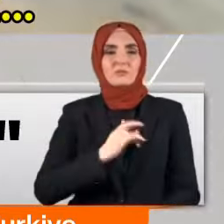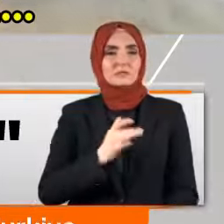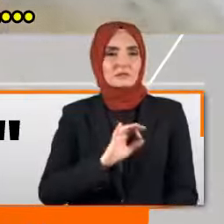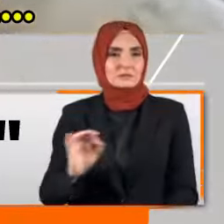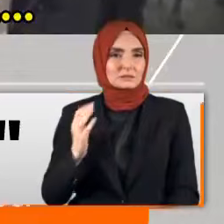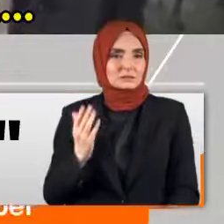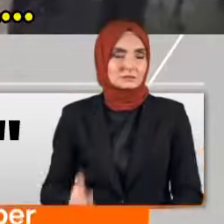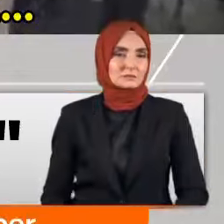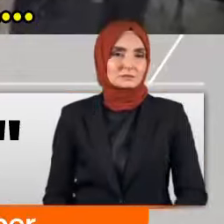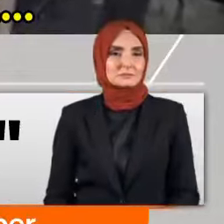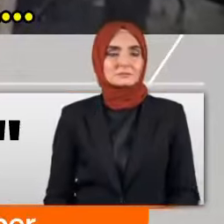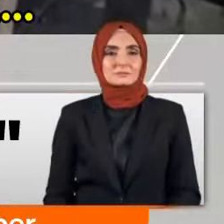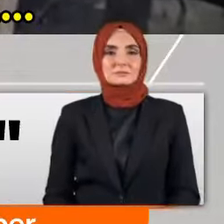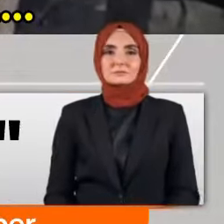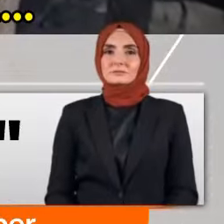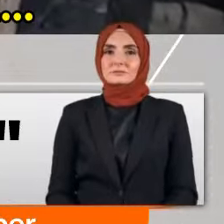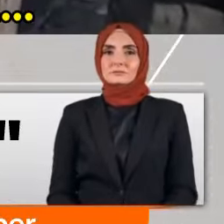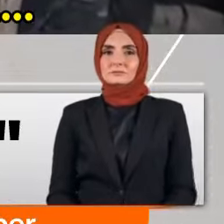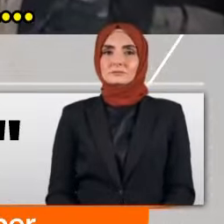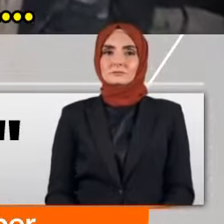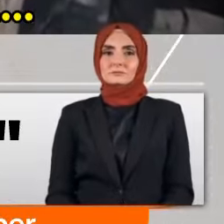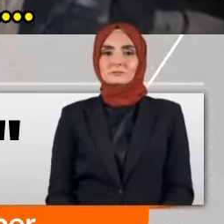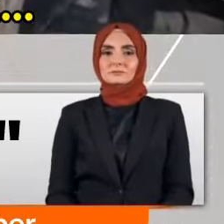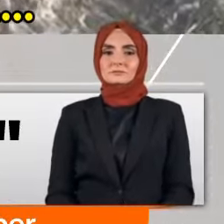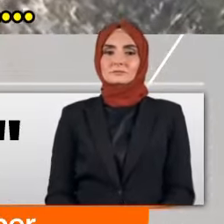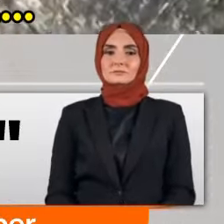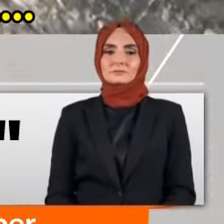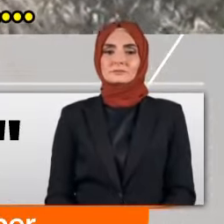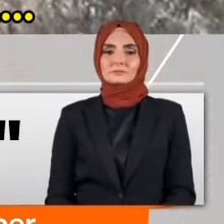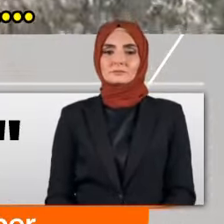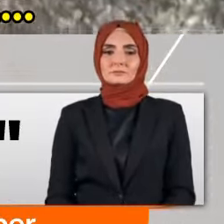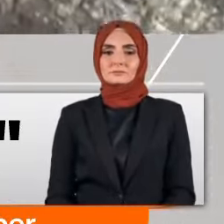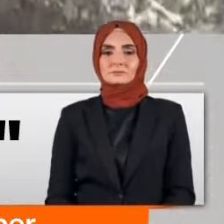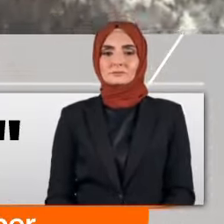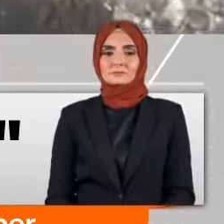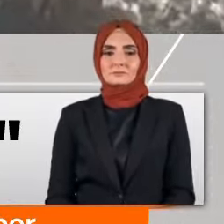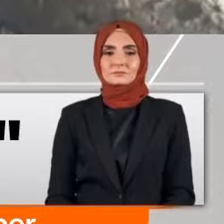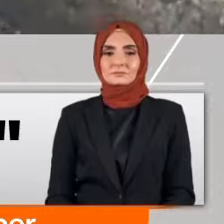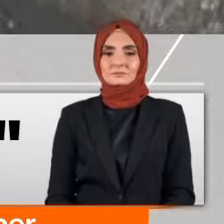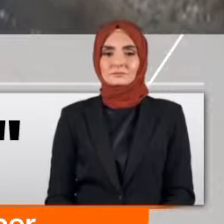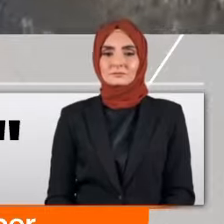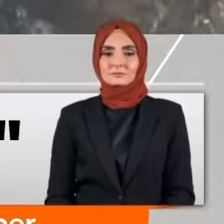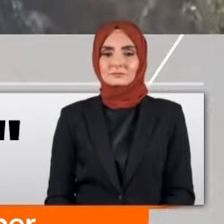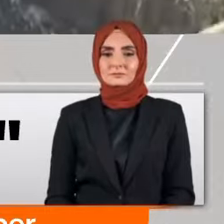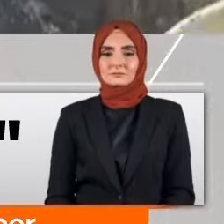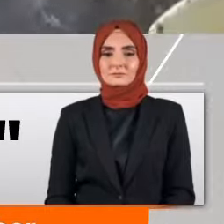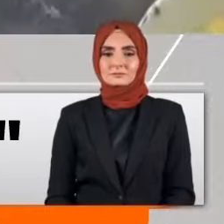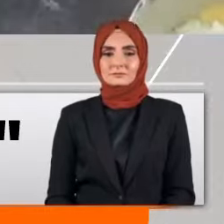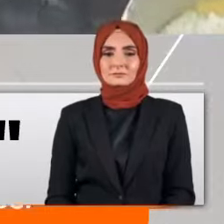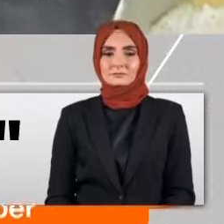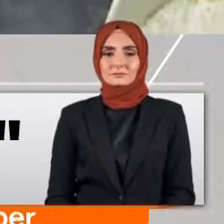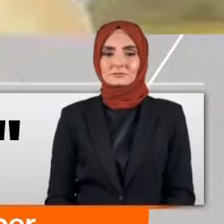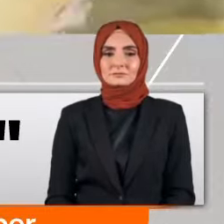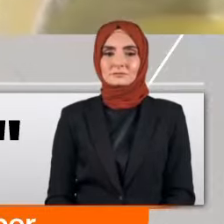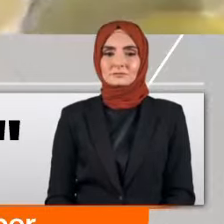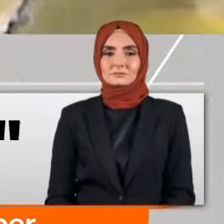Günde tek öğün yemek yiyoruz. Savaş bitsin artık. İnsanlar aç. Sizler sebze meyve yiyeceksiniz. Sahur ve iftar yapacaksınız. Hangi yemeği